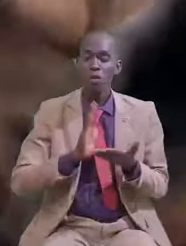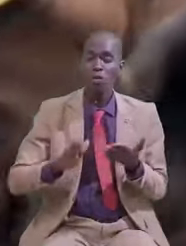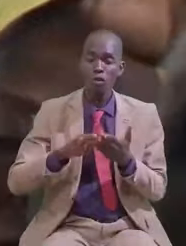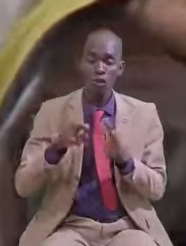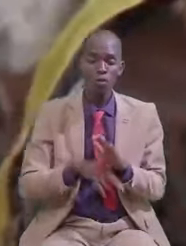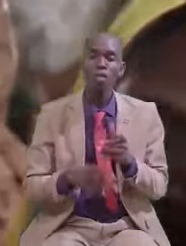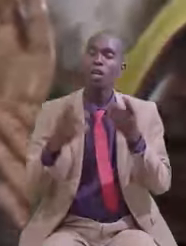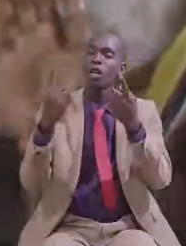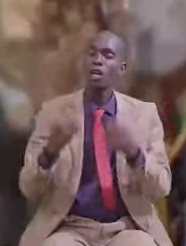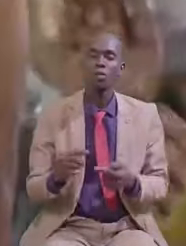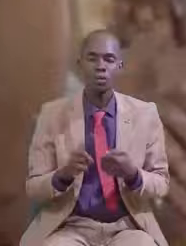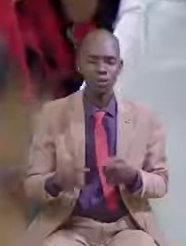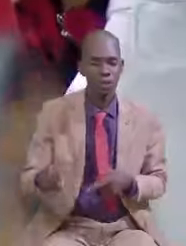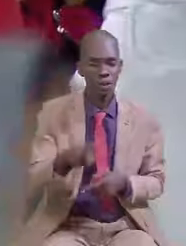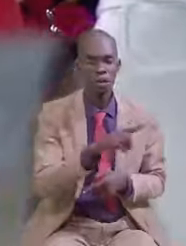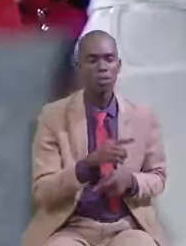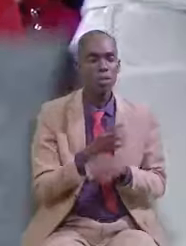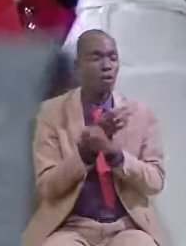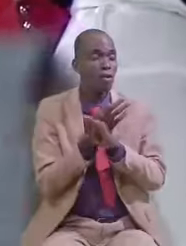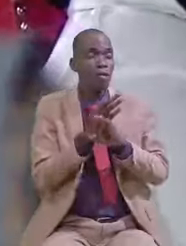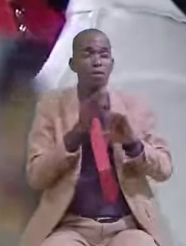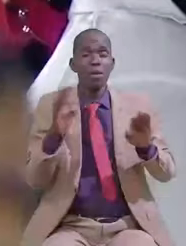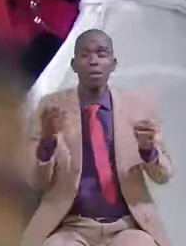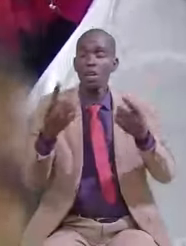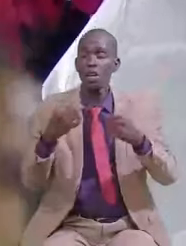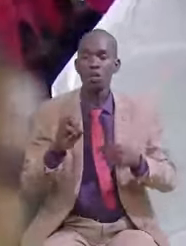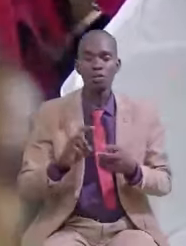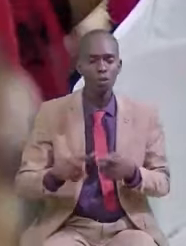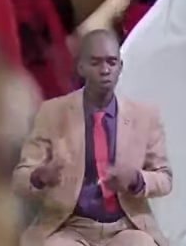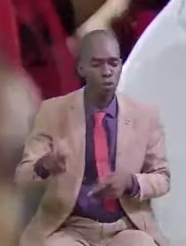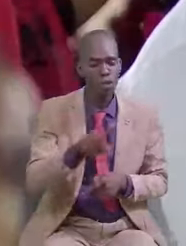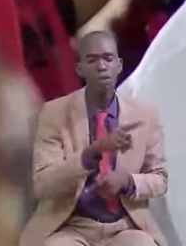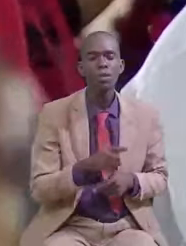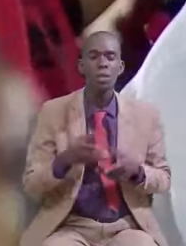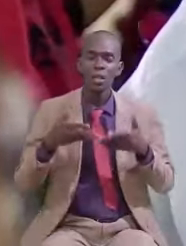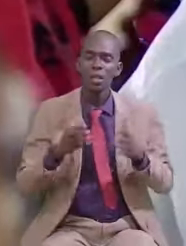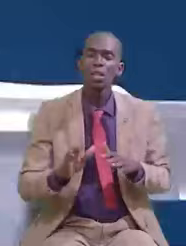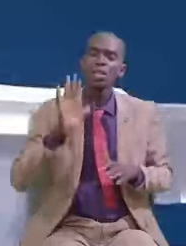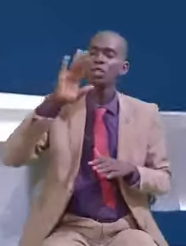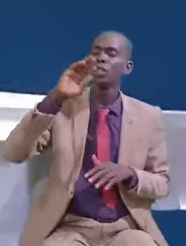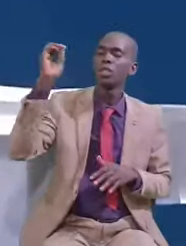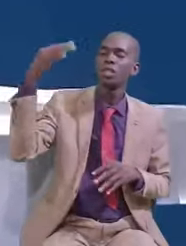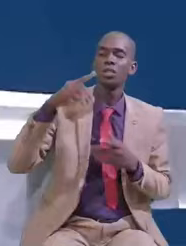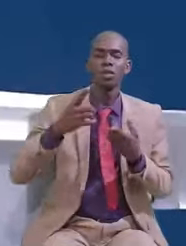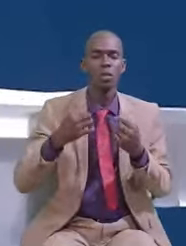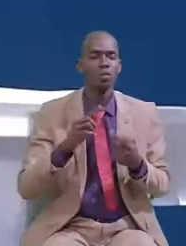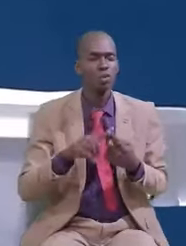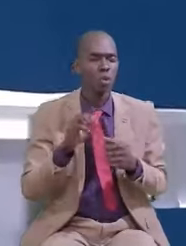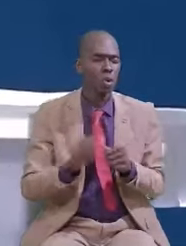donne-leur le pardon, donne-leur la libération, que ta grâce vienne dans chaque vie.